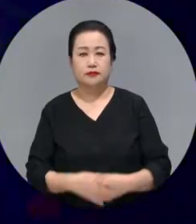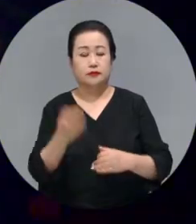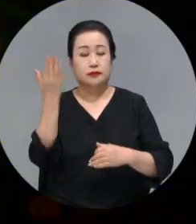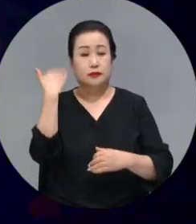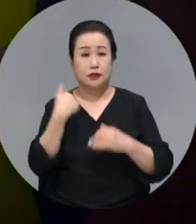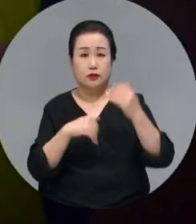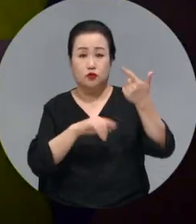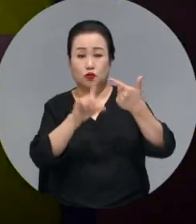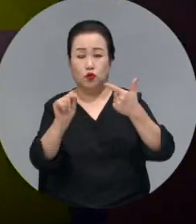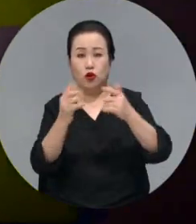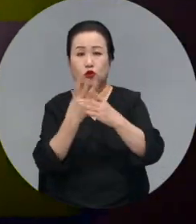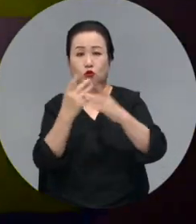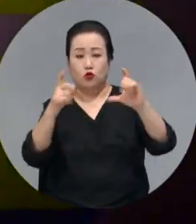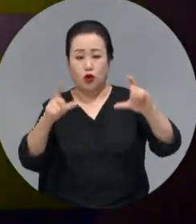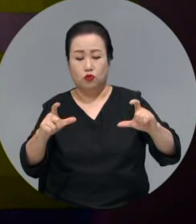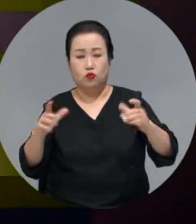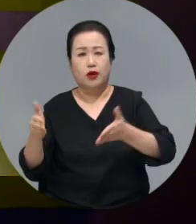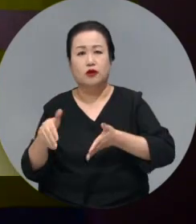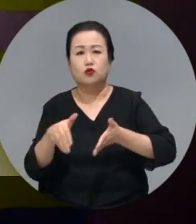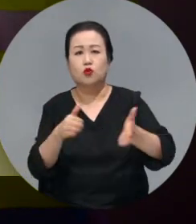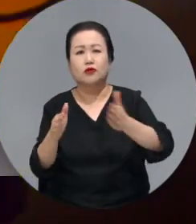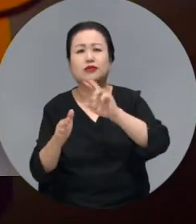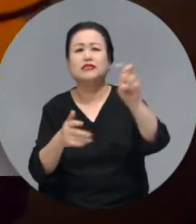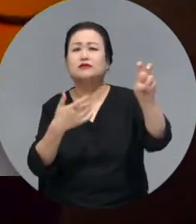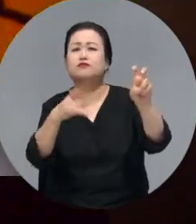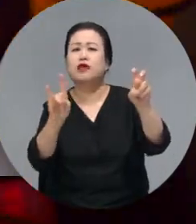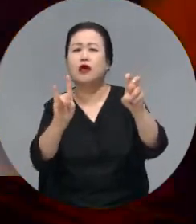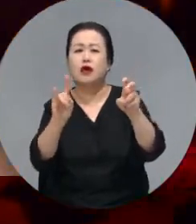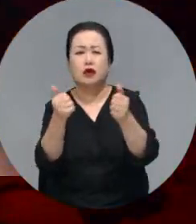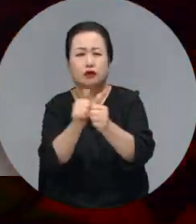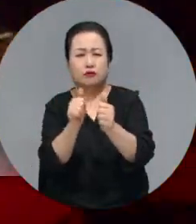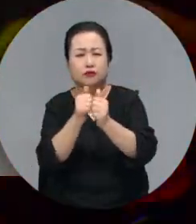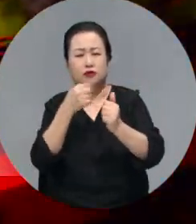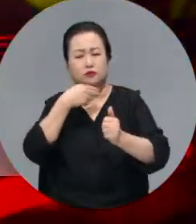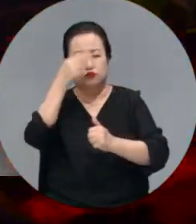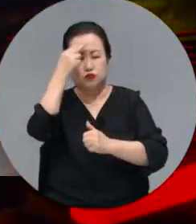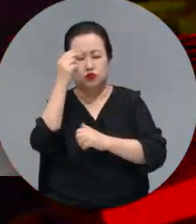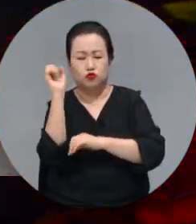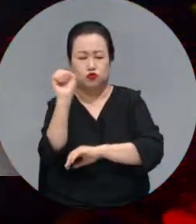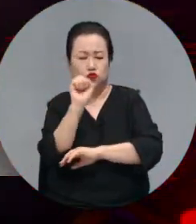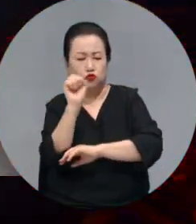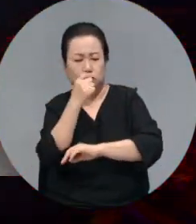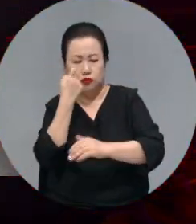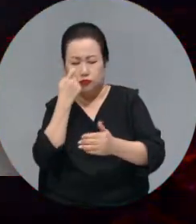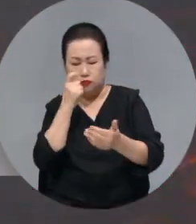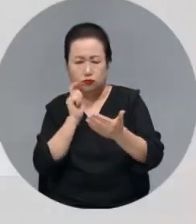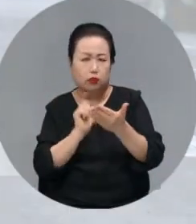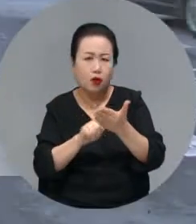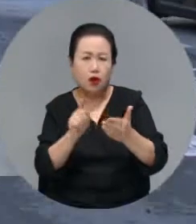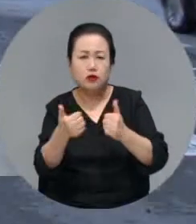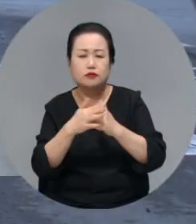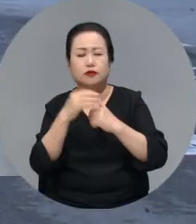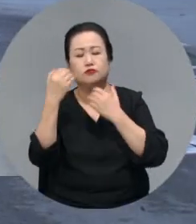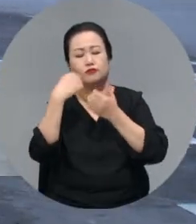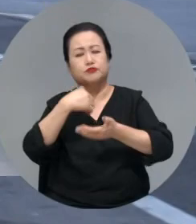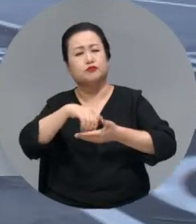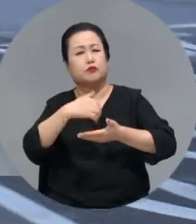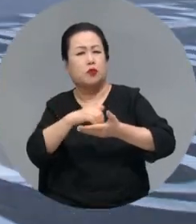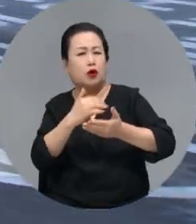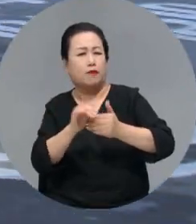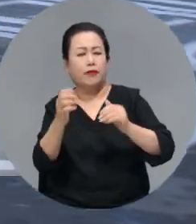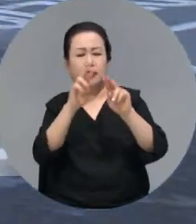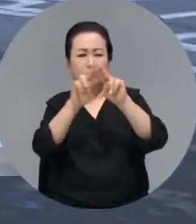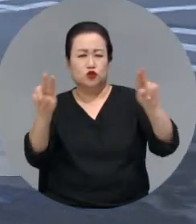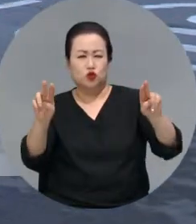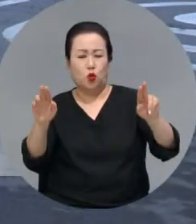지난 6월 동래구의 한 도로에서 20대 남성이 경찰의 음주운전 단속에 적발됐습니다. 당시 혈중 알코올 농도는